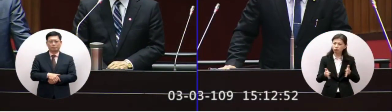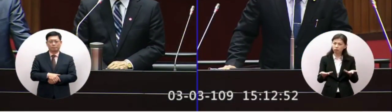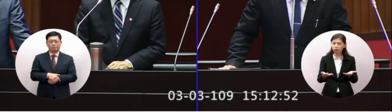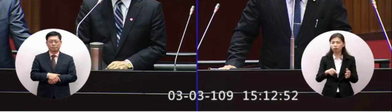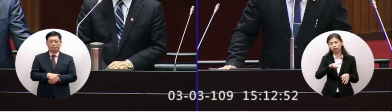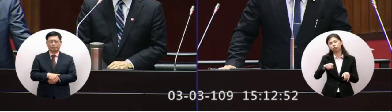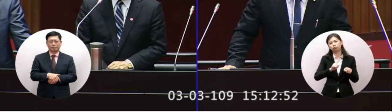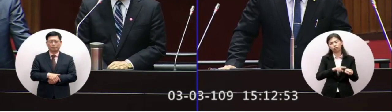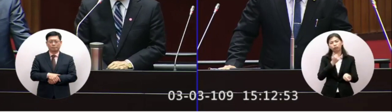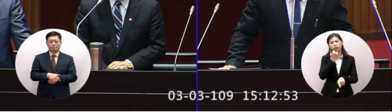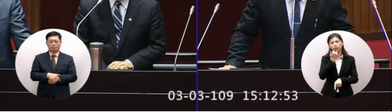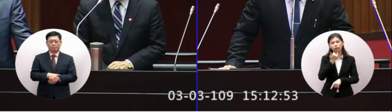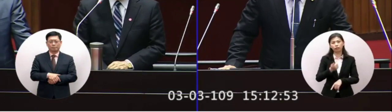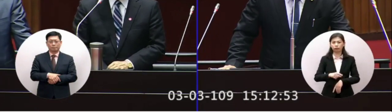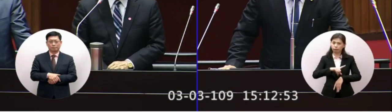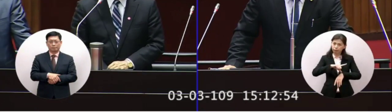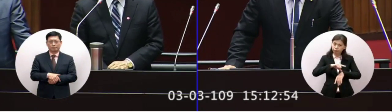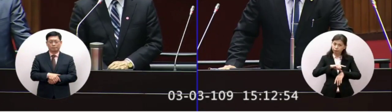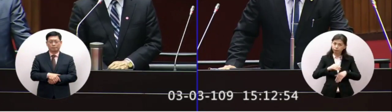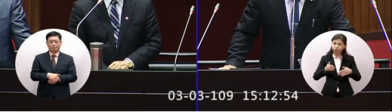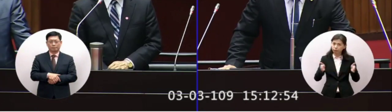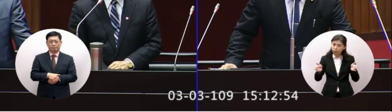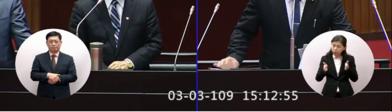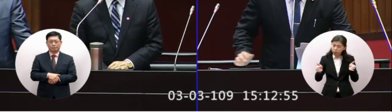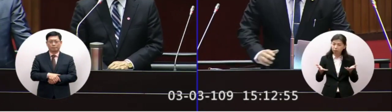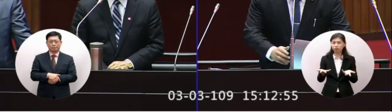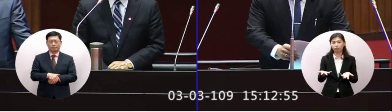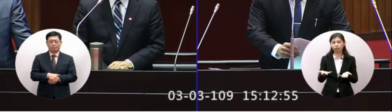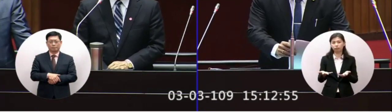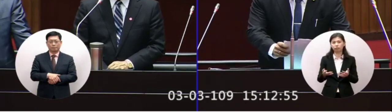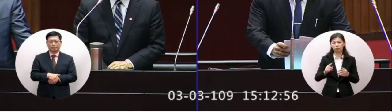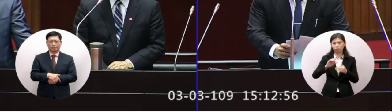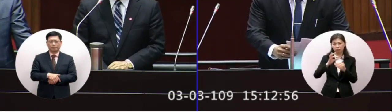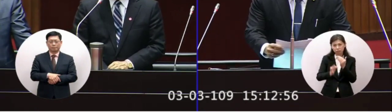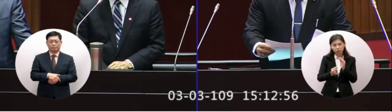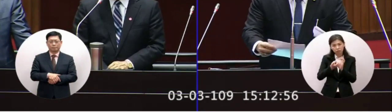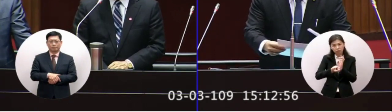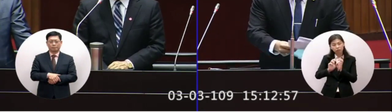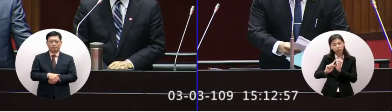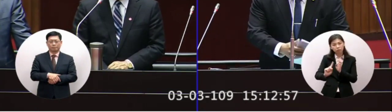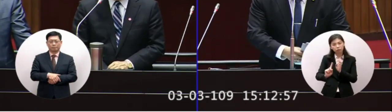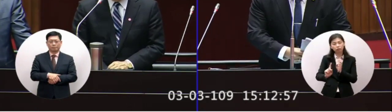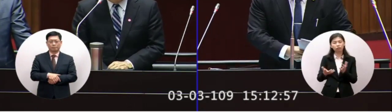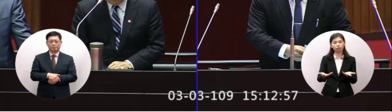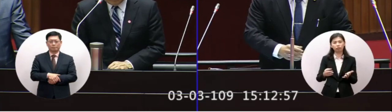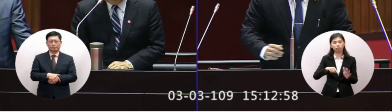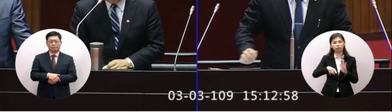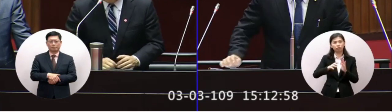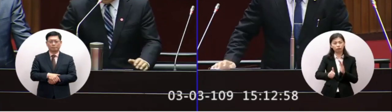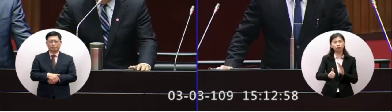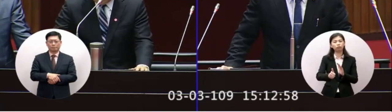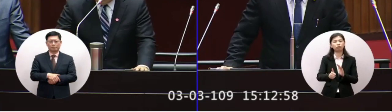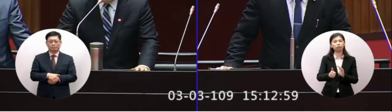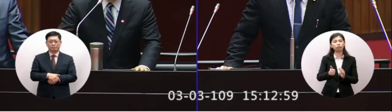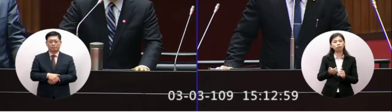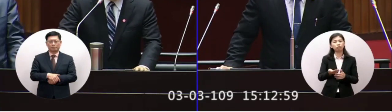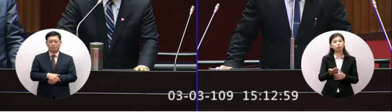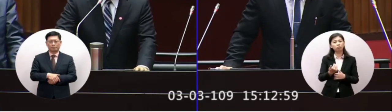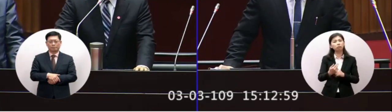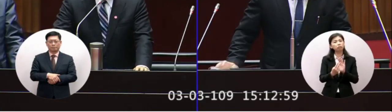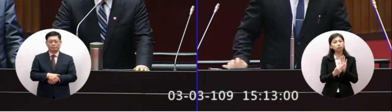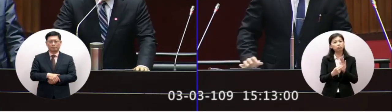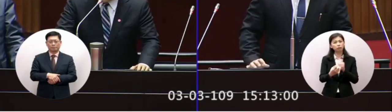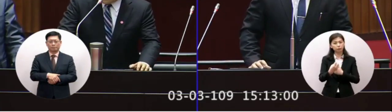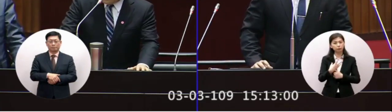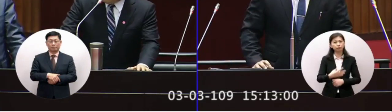来去执行，那相关的时间还有时程还有订立的相关的法则，是不是可以请院长来给我们一个